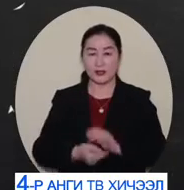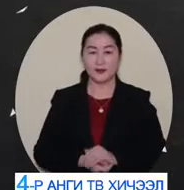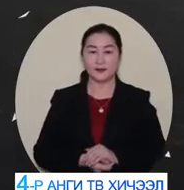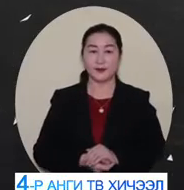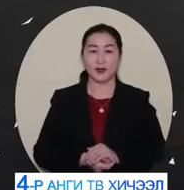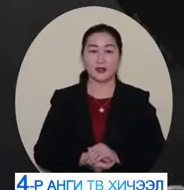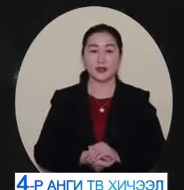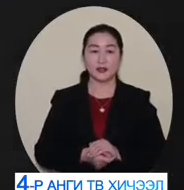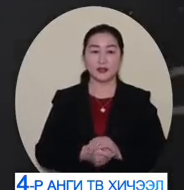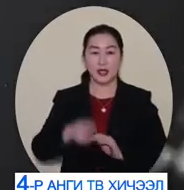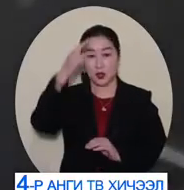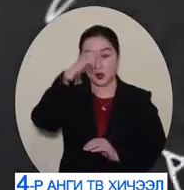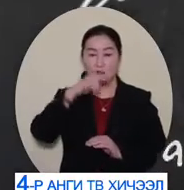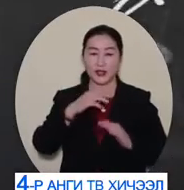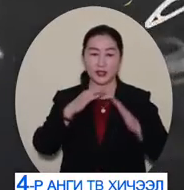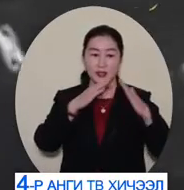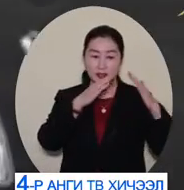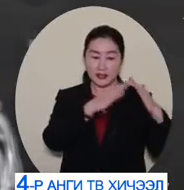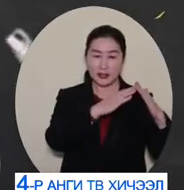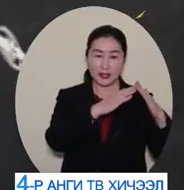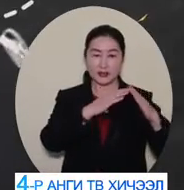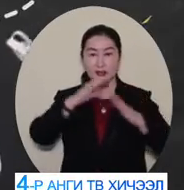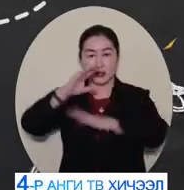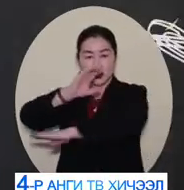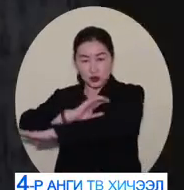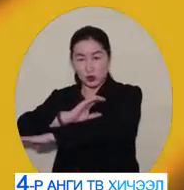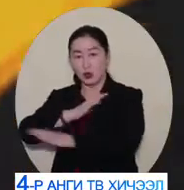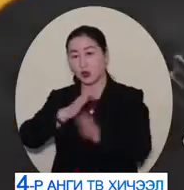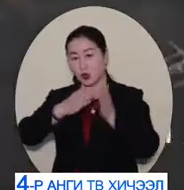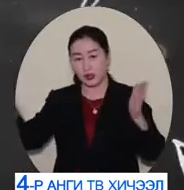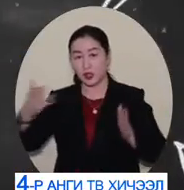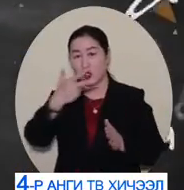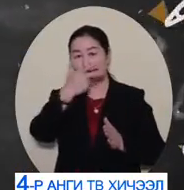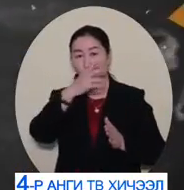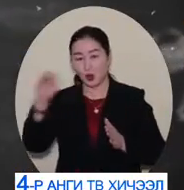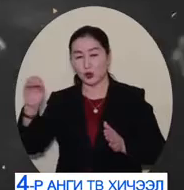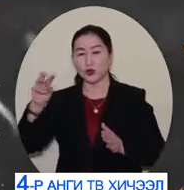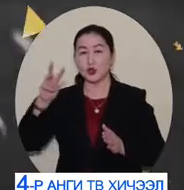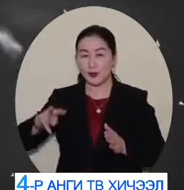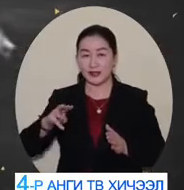Thank you.